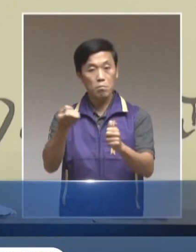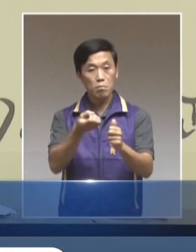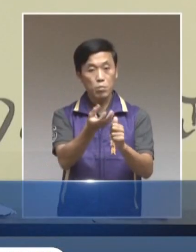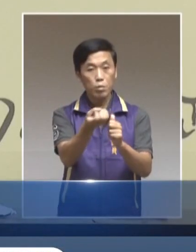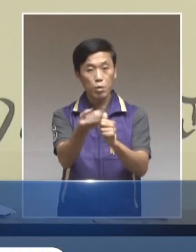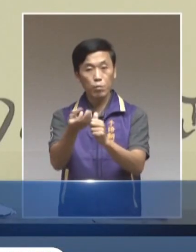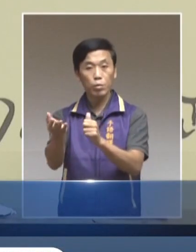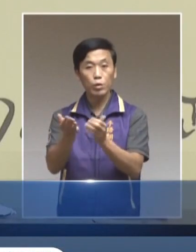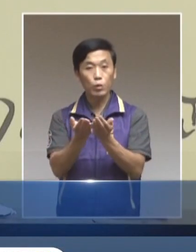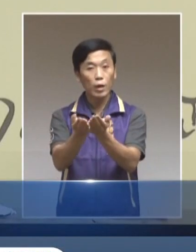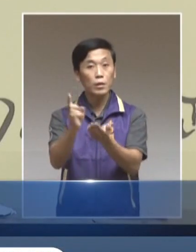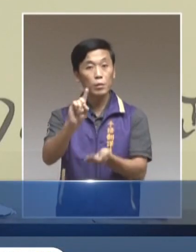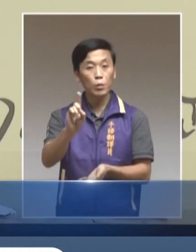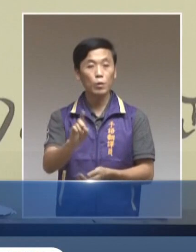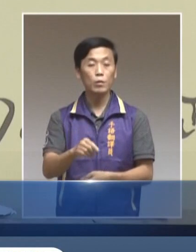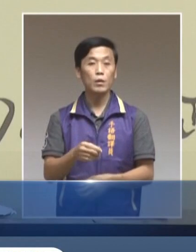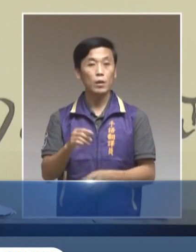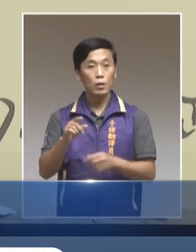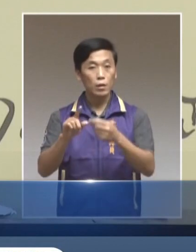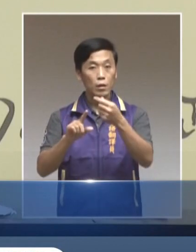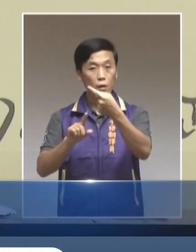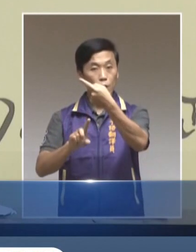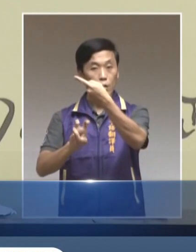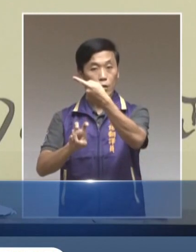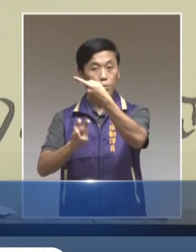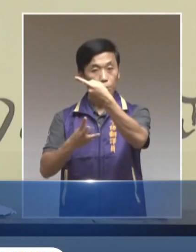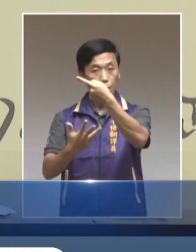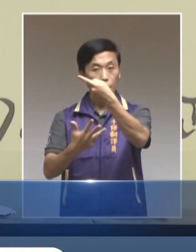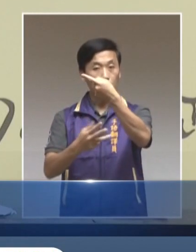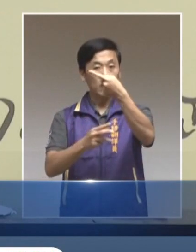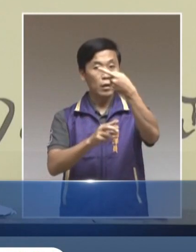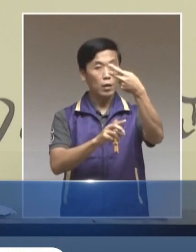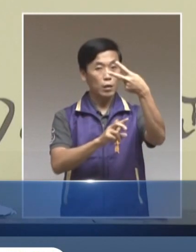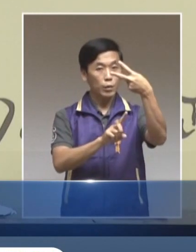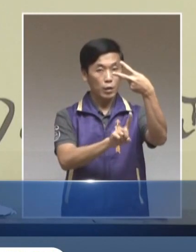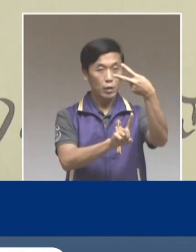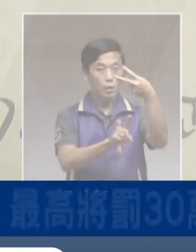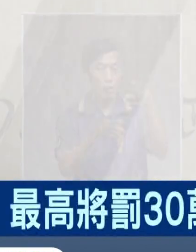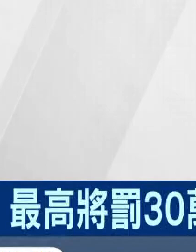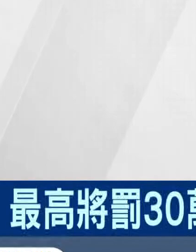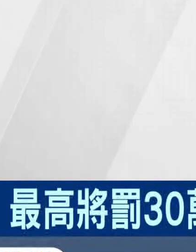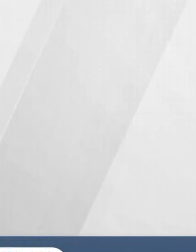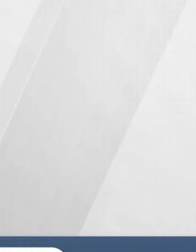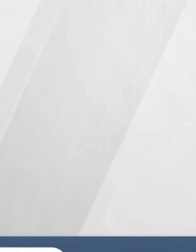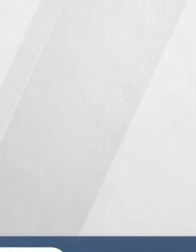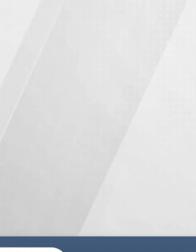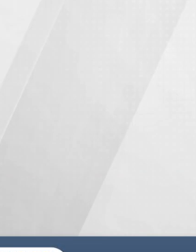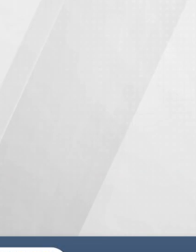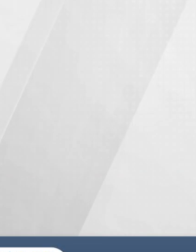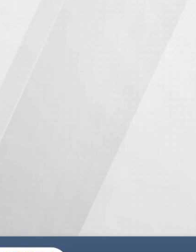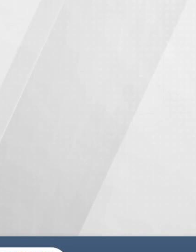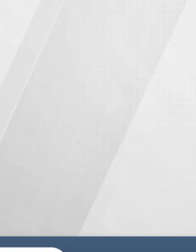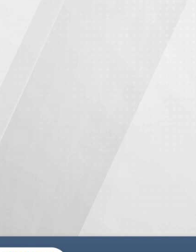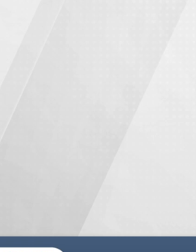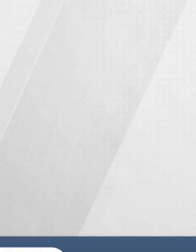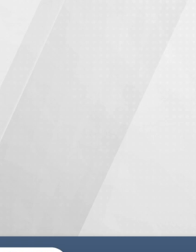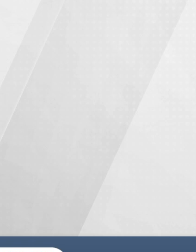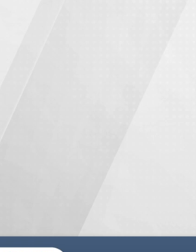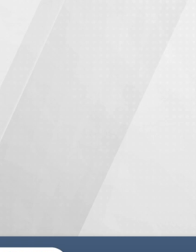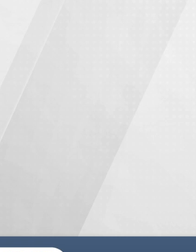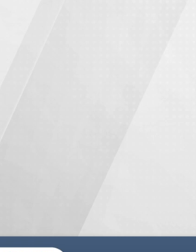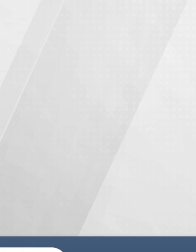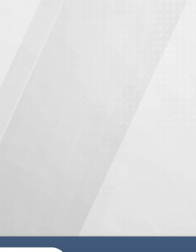找感染源，从时序上来看，在1月28到2月1号的机会是有的。 饮水人按19244到船长室内